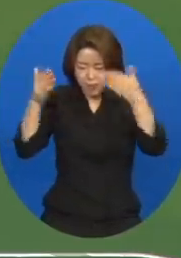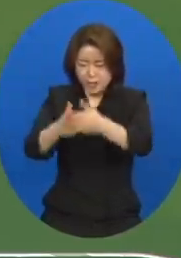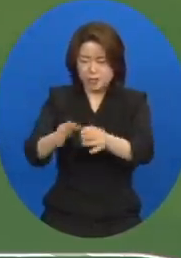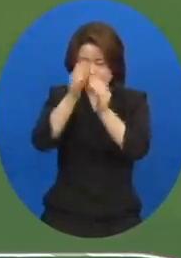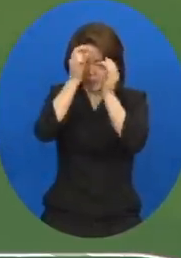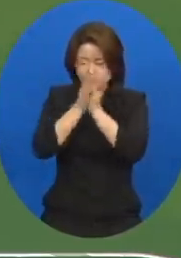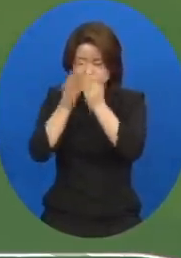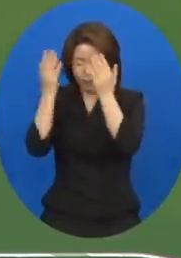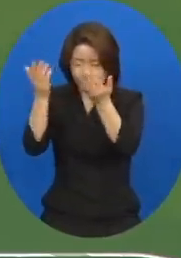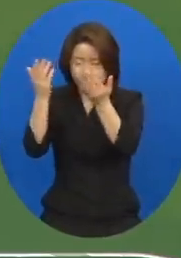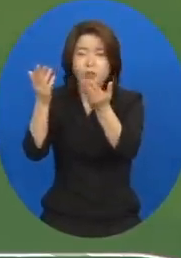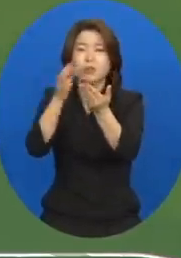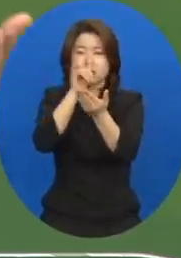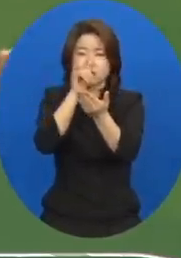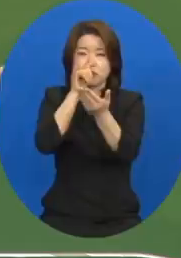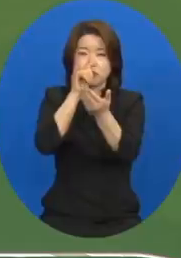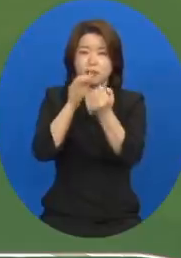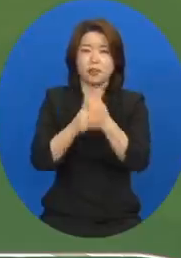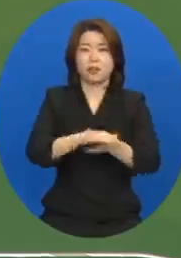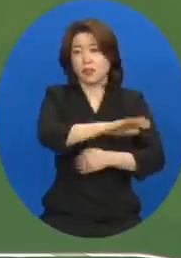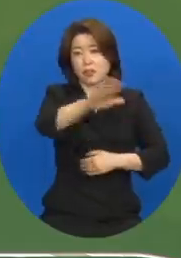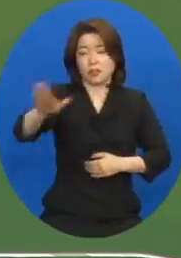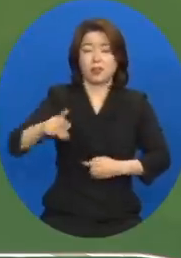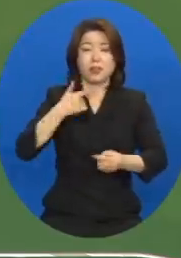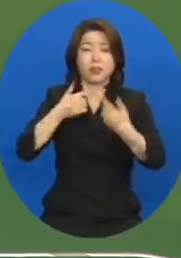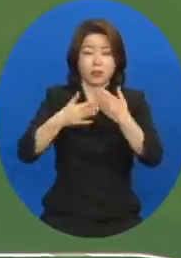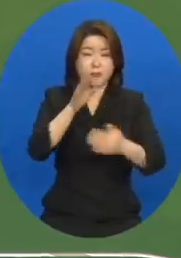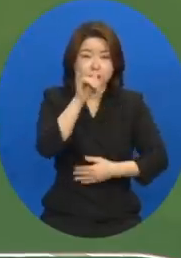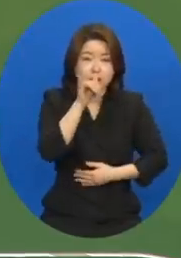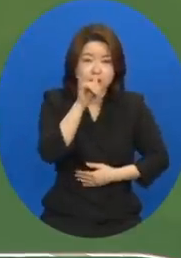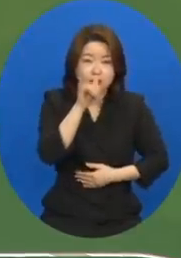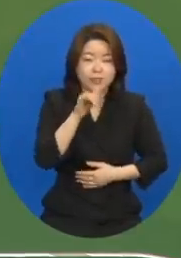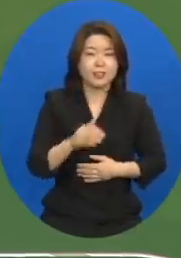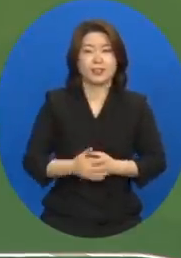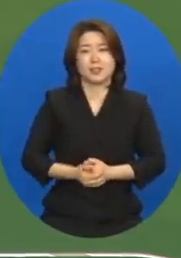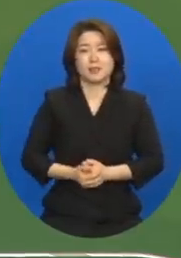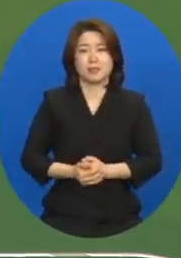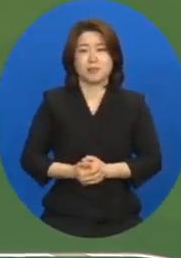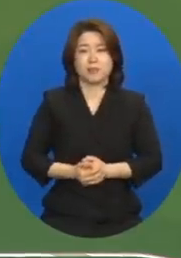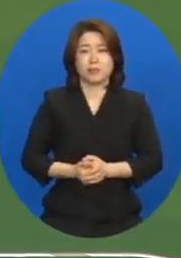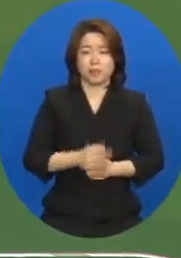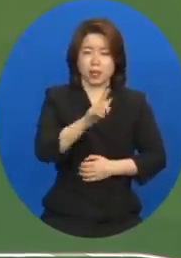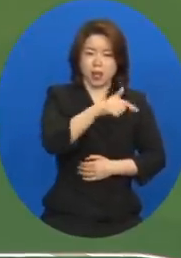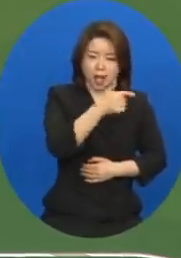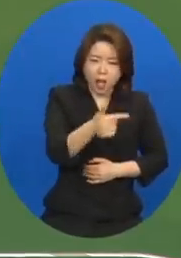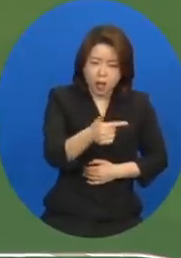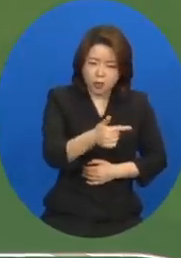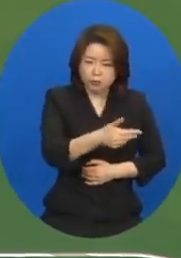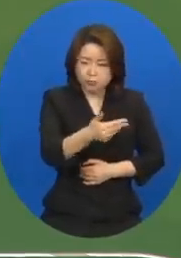그런데 여러분 다 경험이 있으시겠습니다. 이 하루를